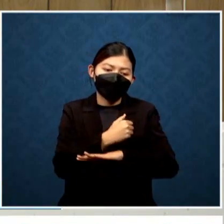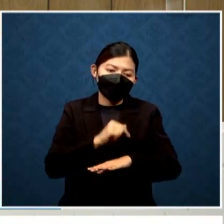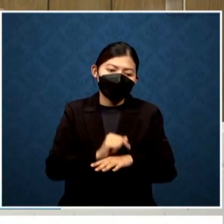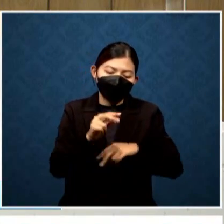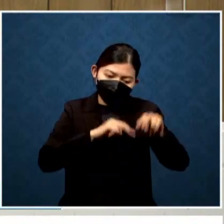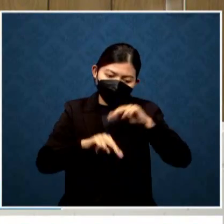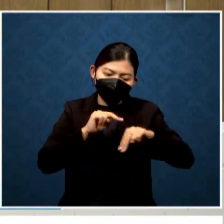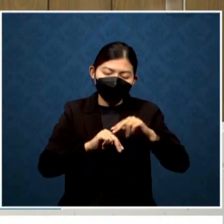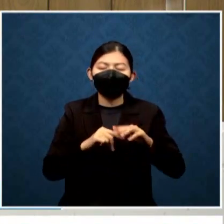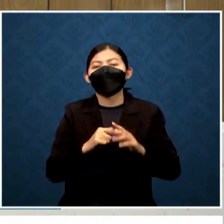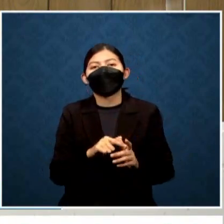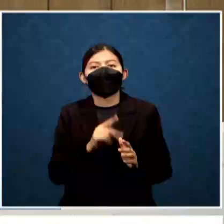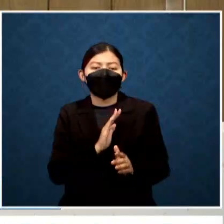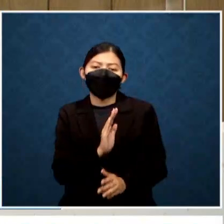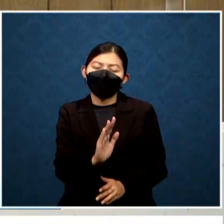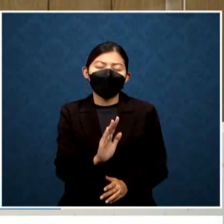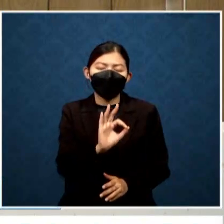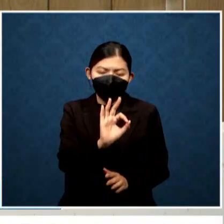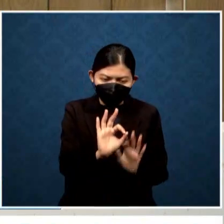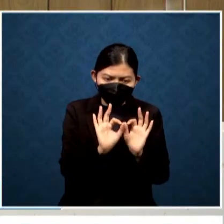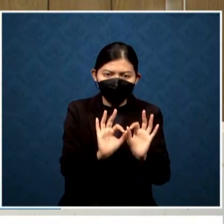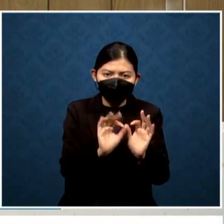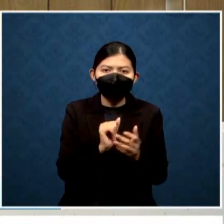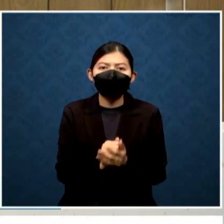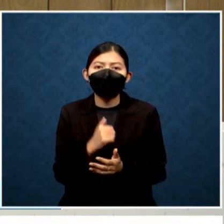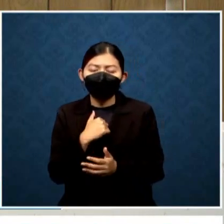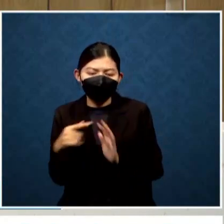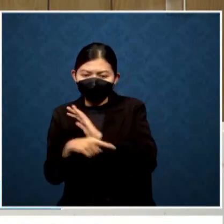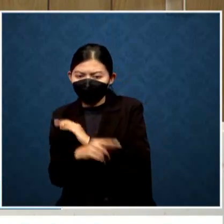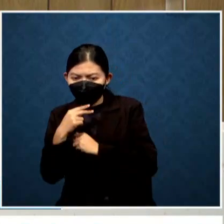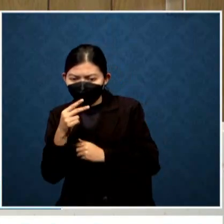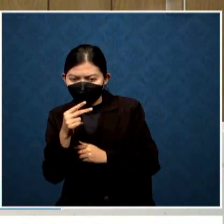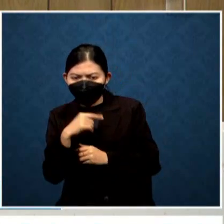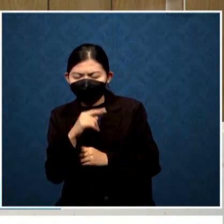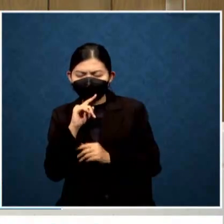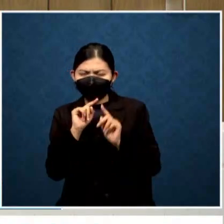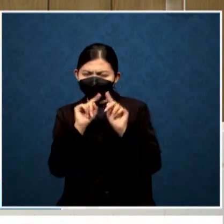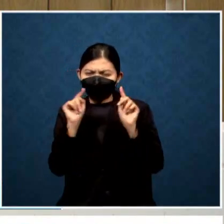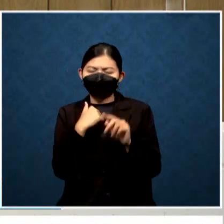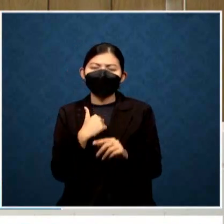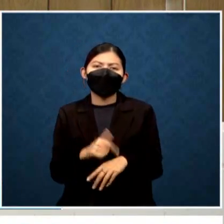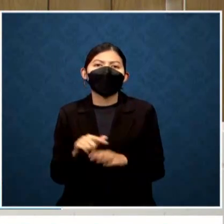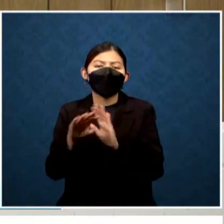จริตก็โอเคถ้าไม่สุจริตมีการร้องเรียนก็ตั้งสอบข้อเท็จจริงแล้วดำเนินการตามขั้นตอนตามกฎหมายทำได้อย่างนั้น